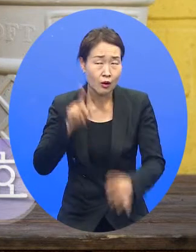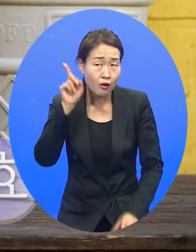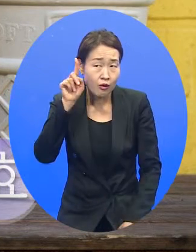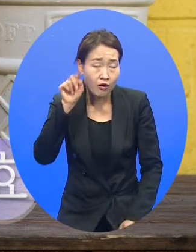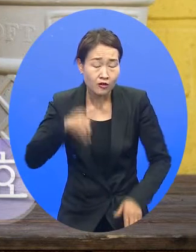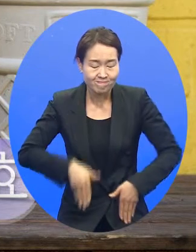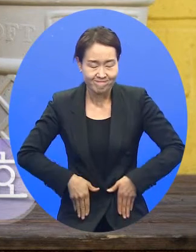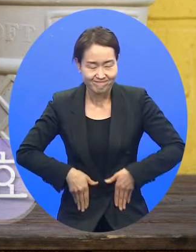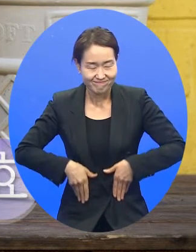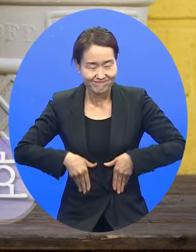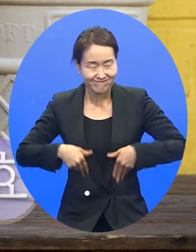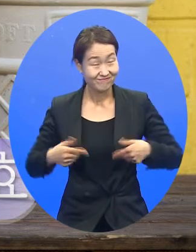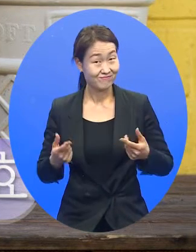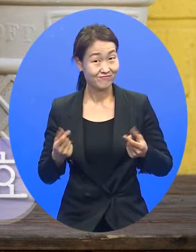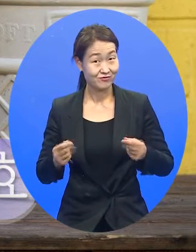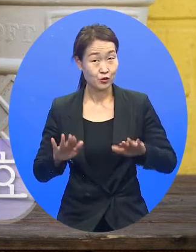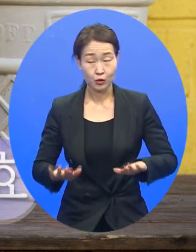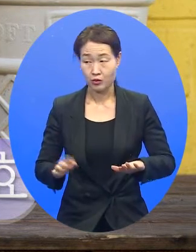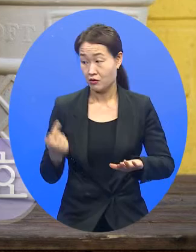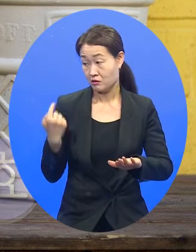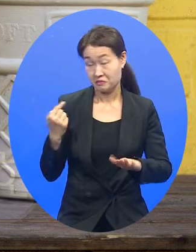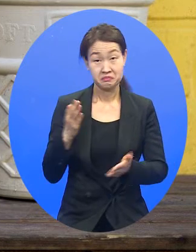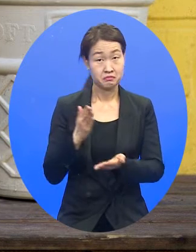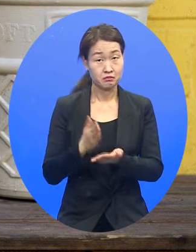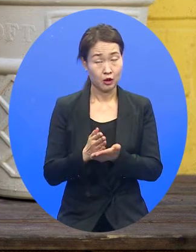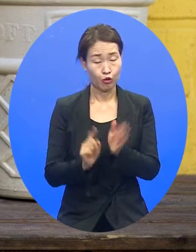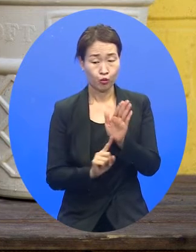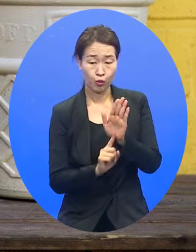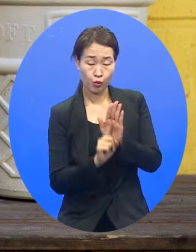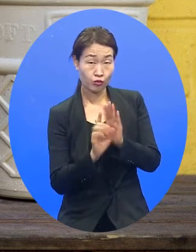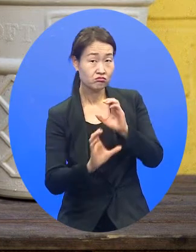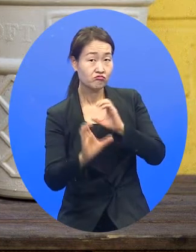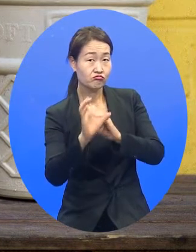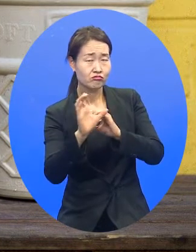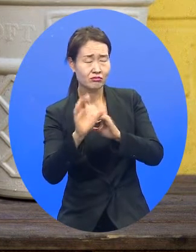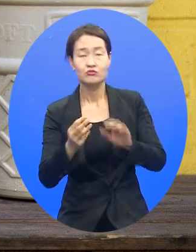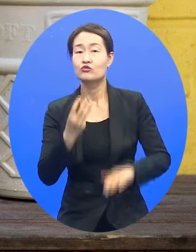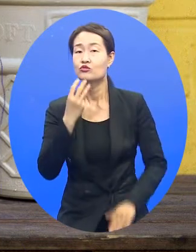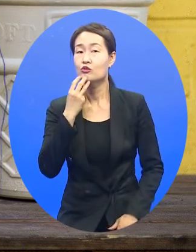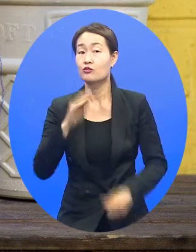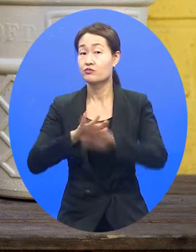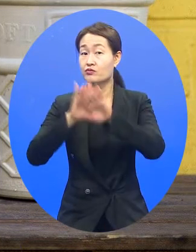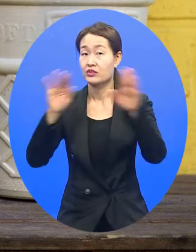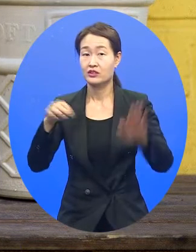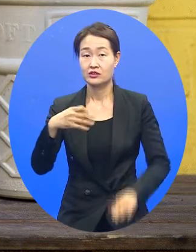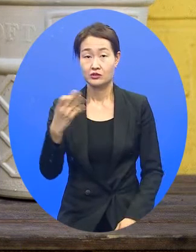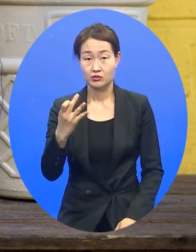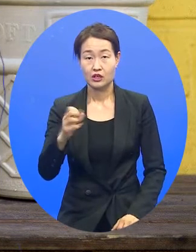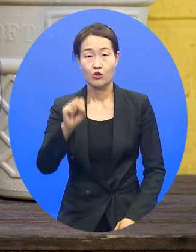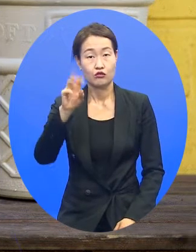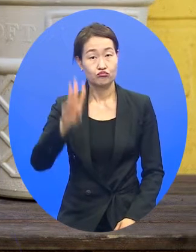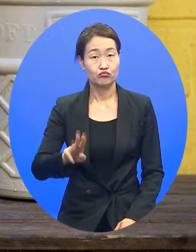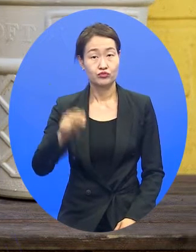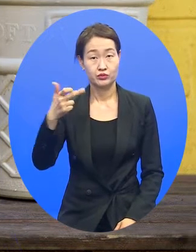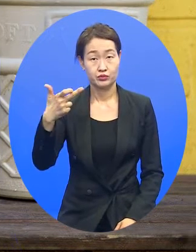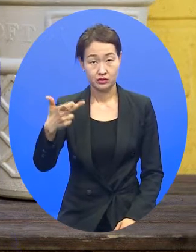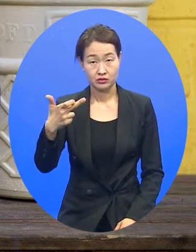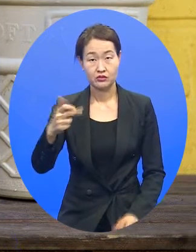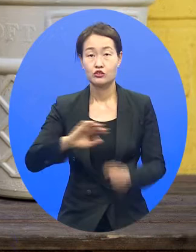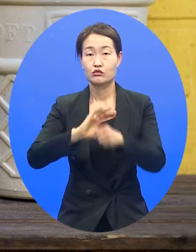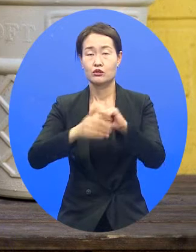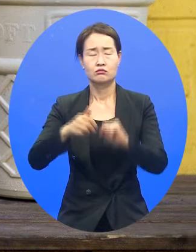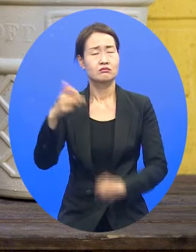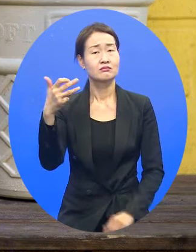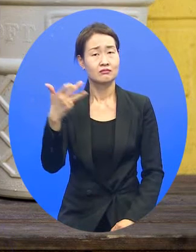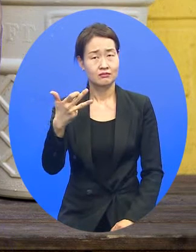날이 갈수록 더 포근해지고 있습니다. 오늘 어제보다 기온 더 올라 낮 동안 서울은 14도, 광주 17도,